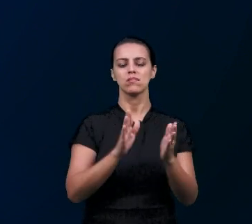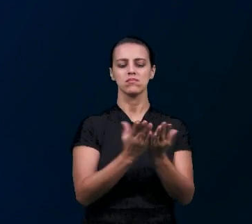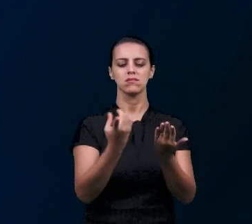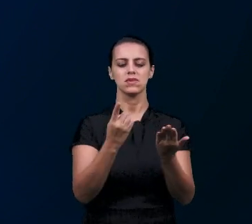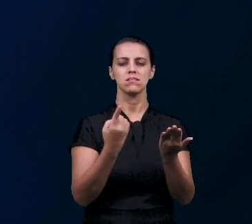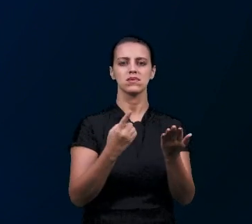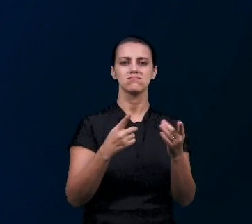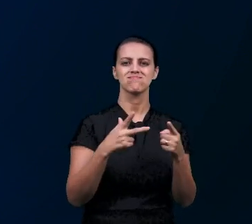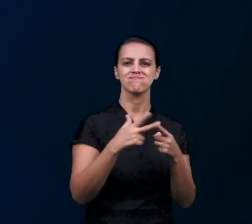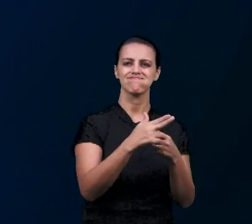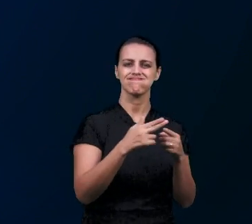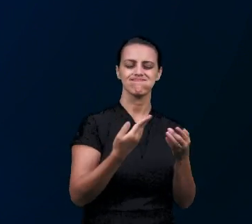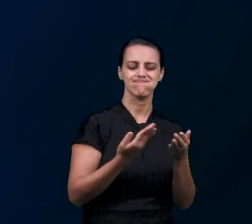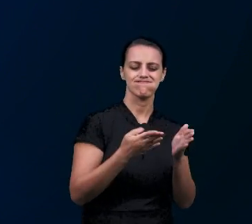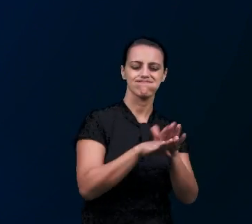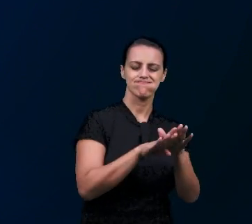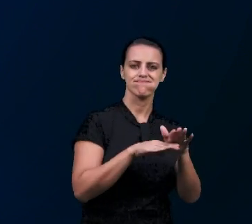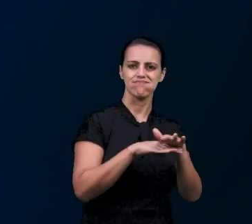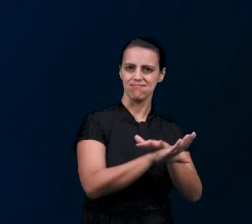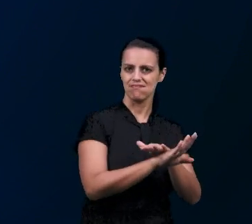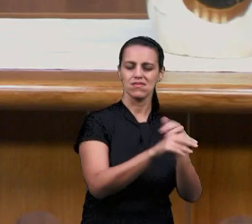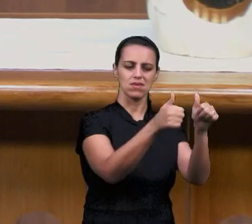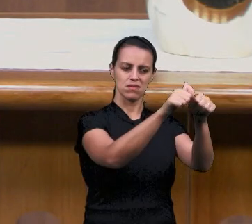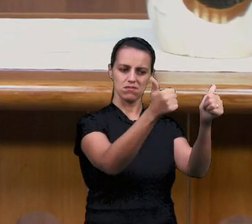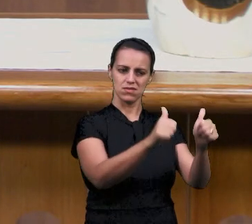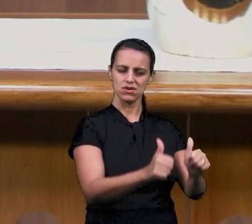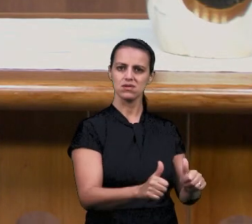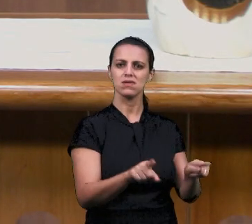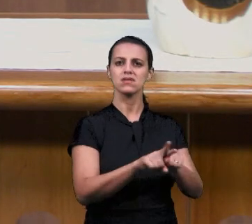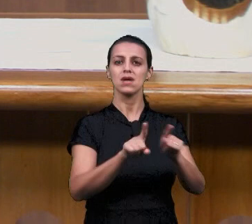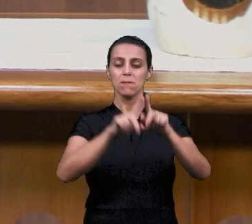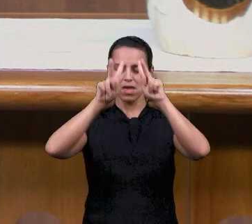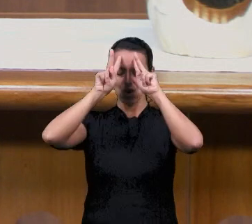Bible, les saints médiateurs et la médiation de l'homme.